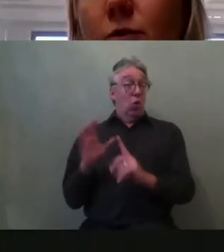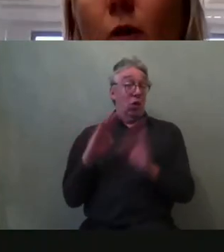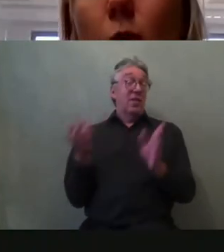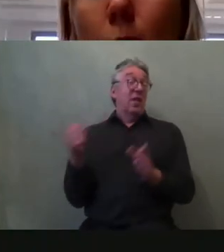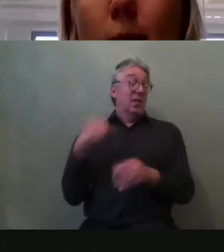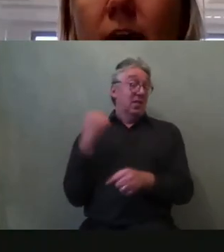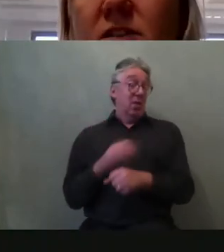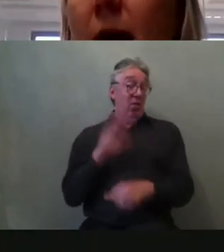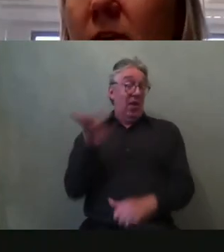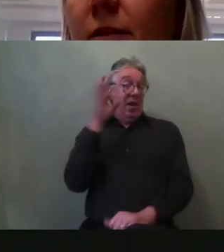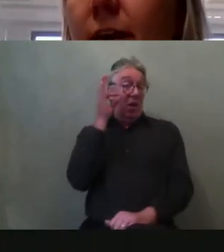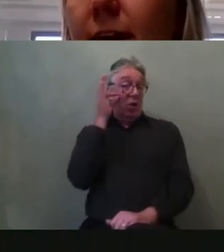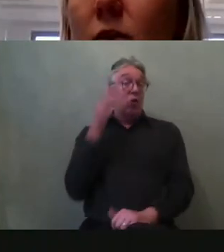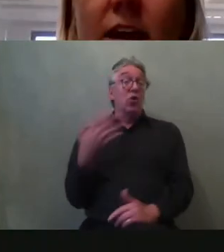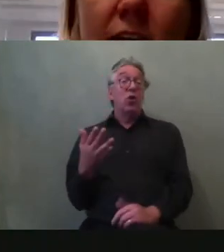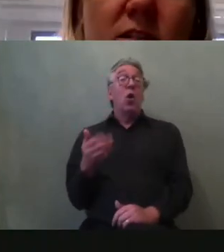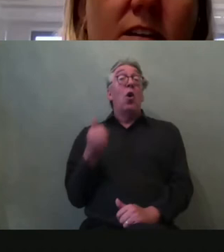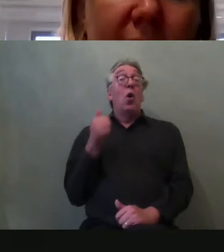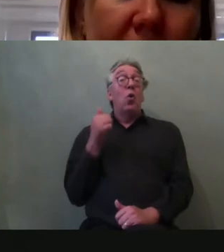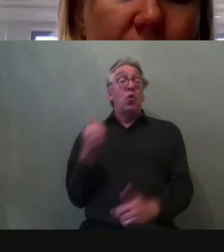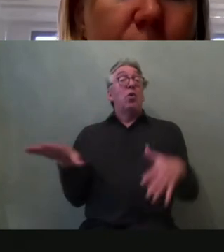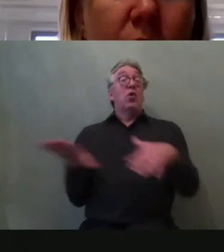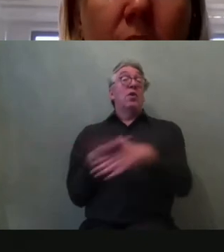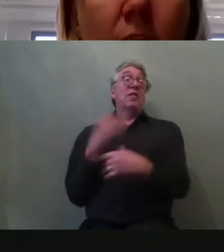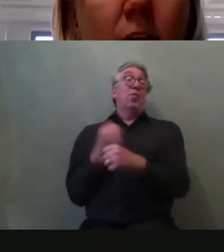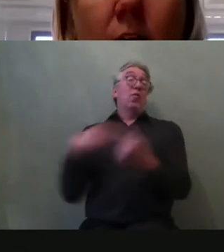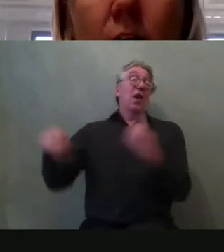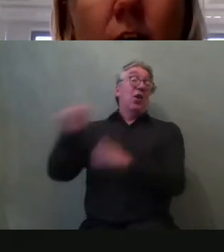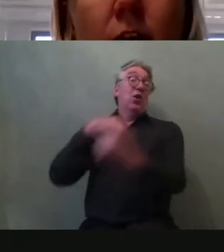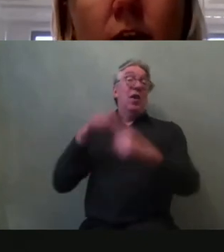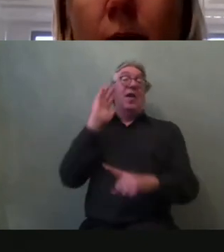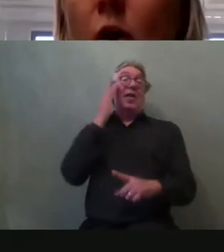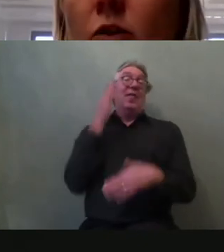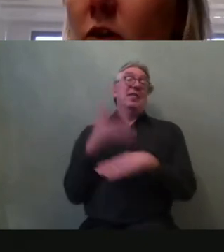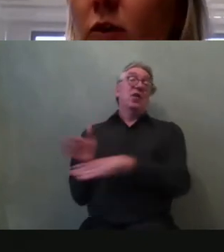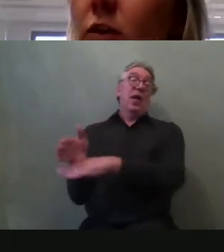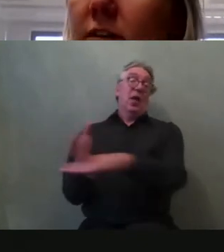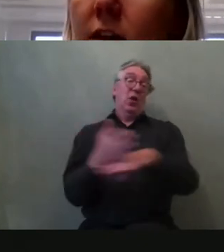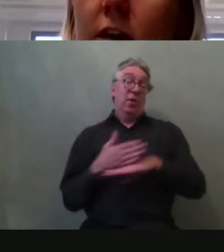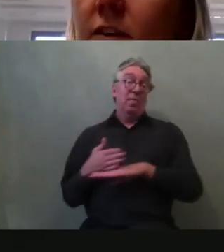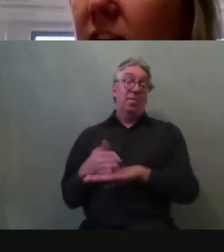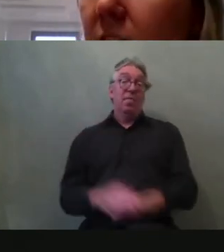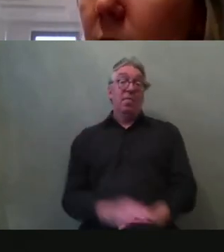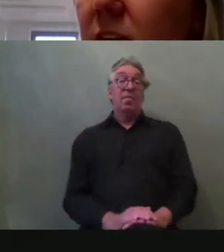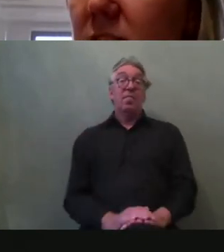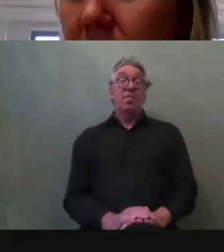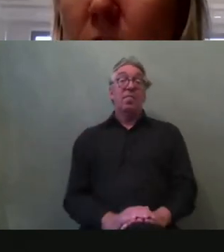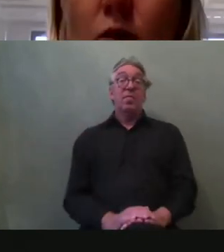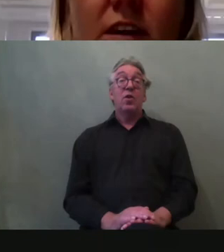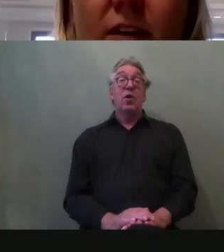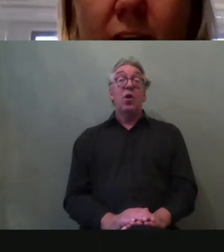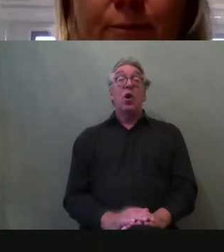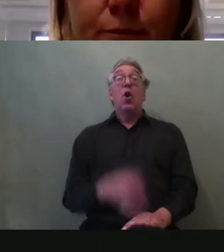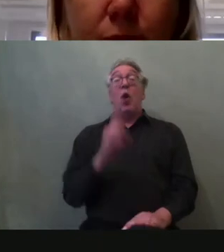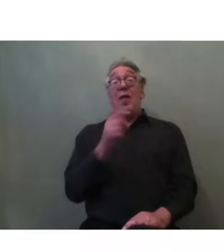heel waardevol om samen te werken en ook de kennis te delen. Dan hebben we ook tot slot nog wat adviezen aan het ministerie